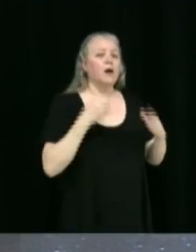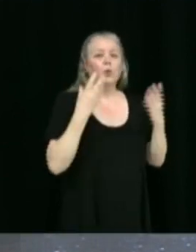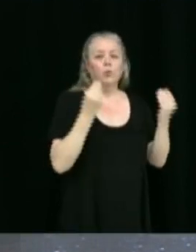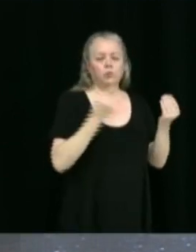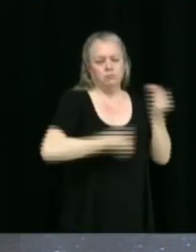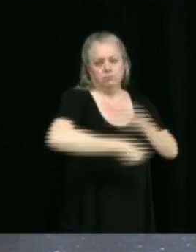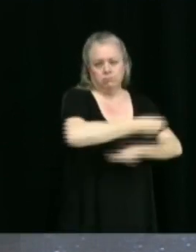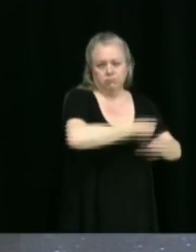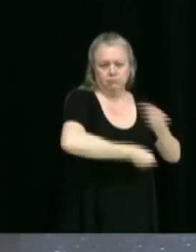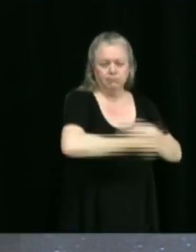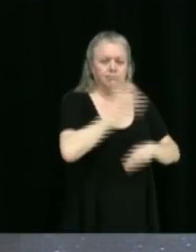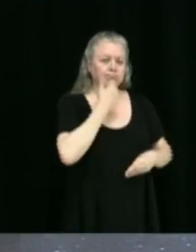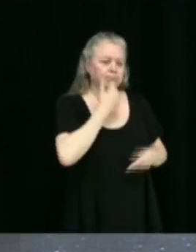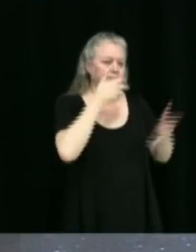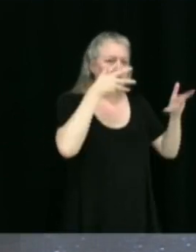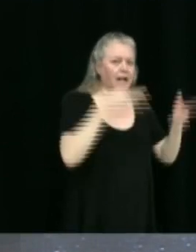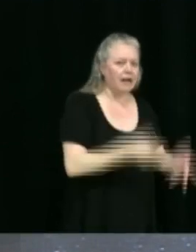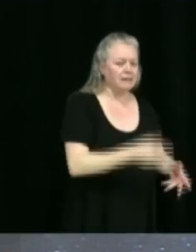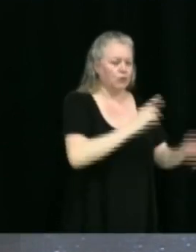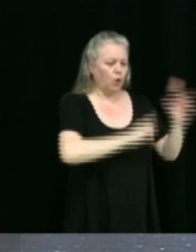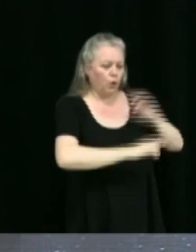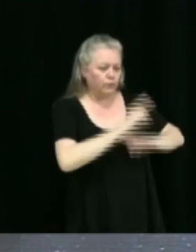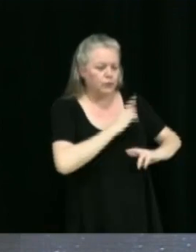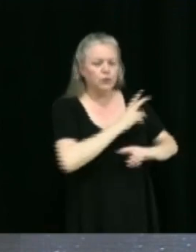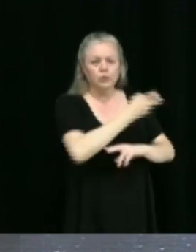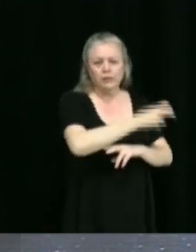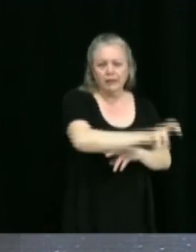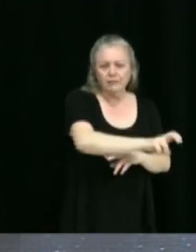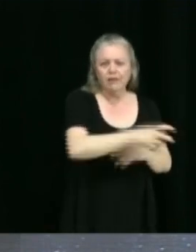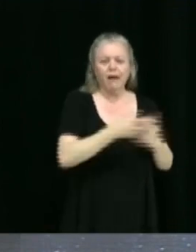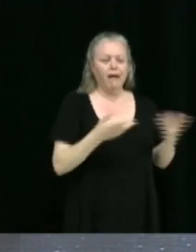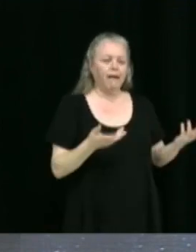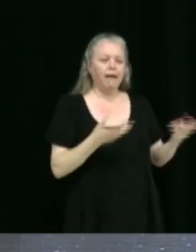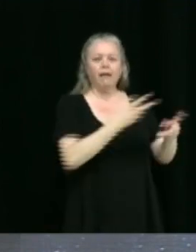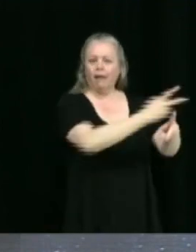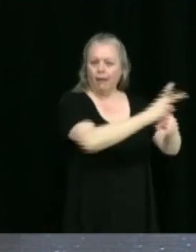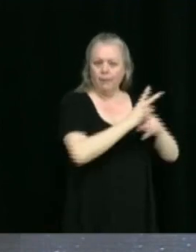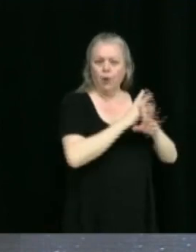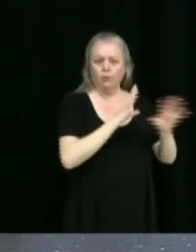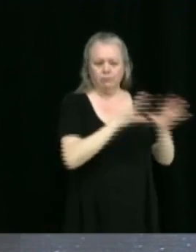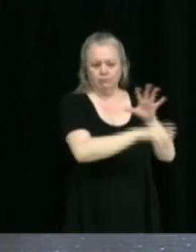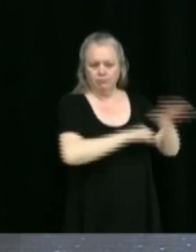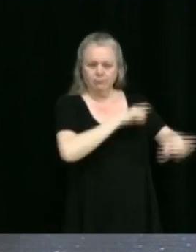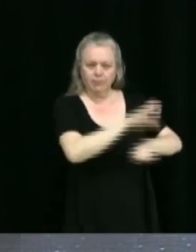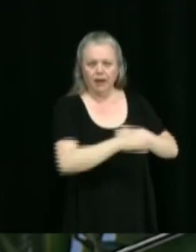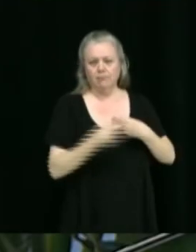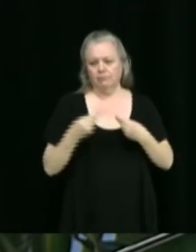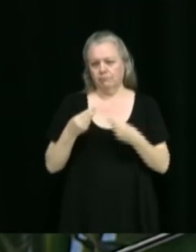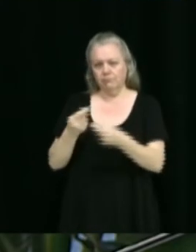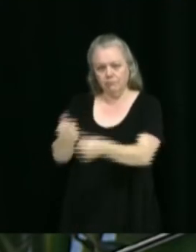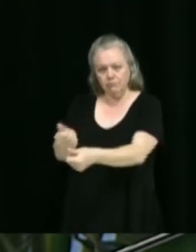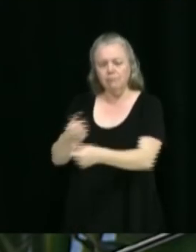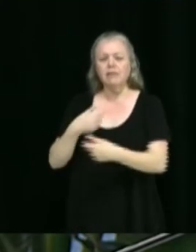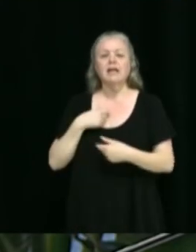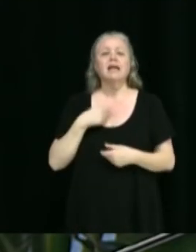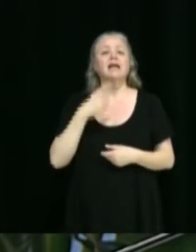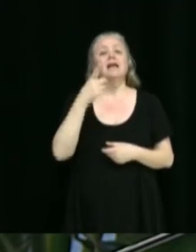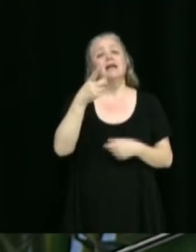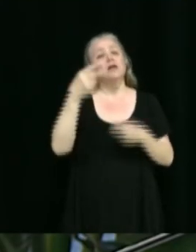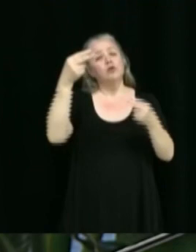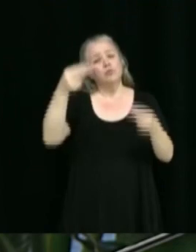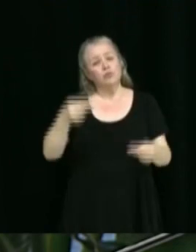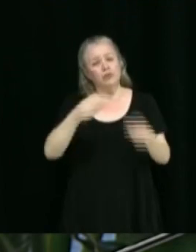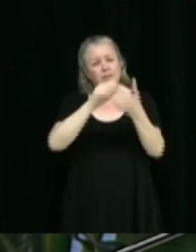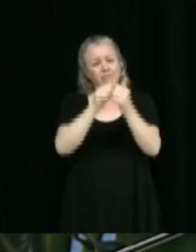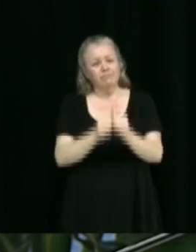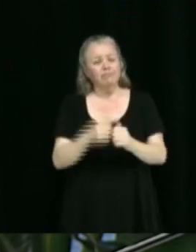de fonctionnement, l'excédent de fonctionnement, les revenus de transfert, les emprunts de la municipalité. Il s'agit d'une variation du budget pour la